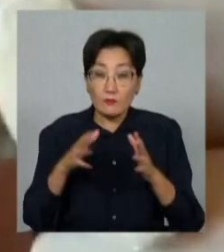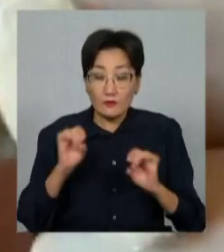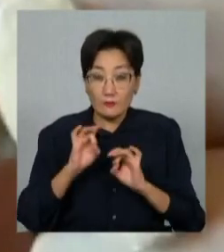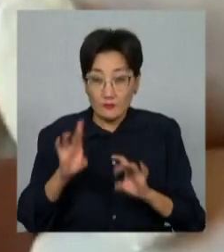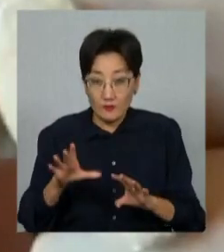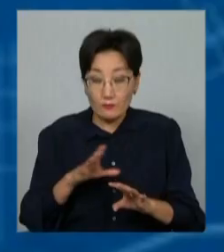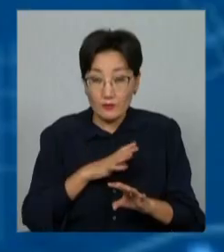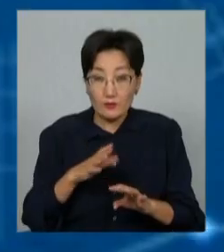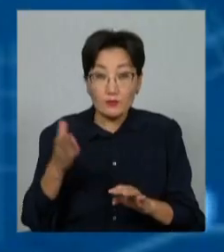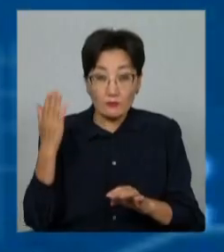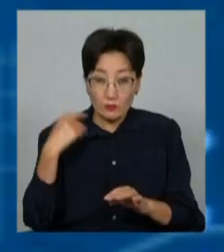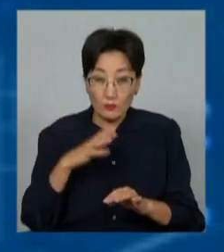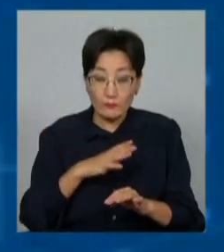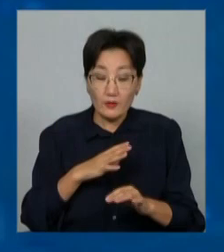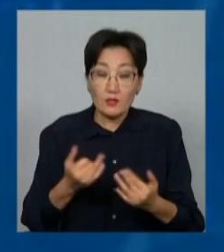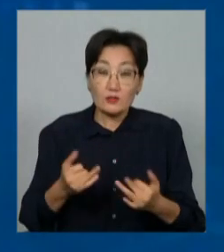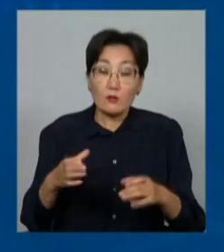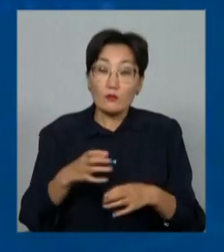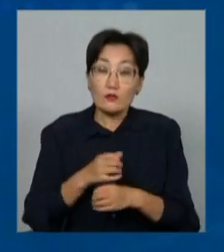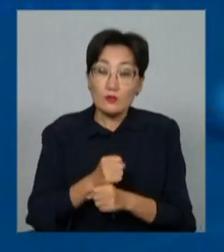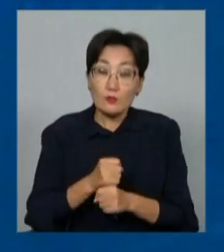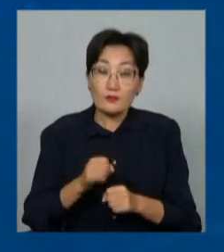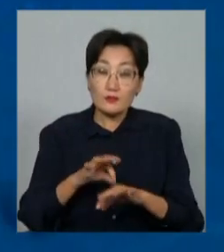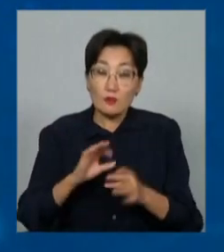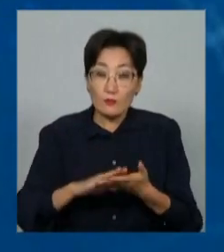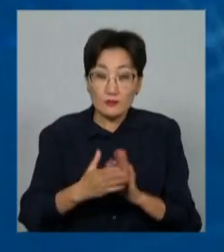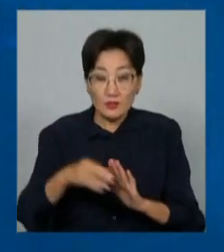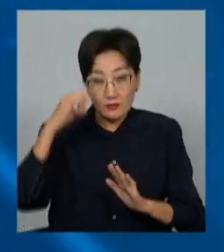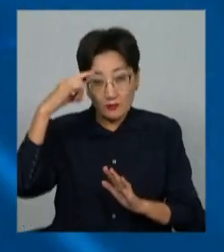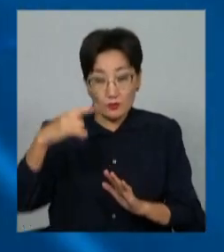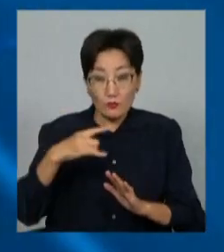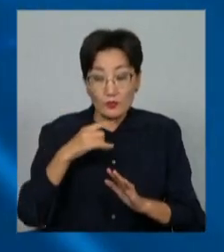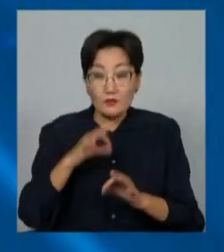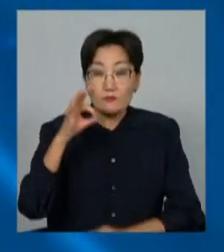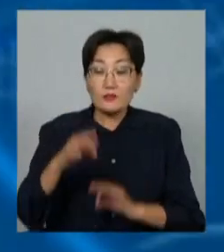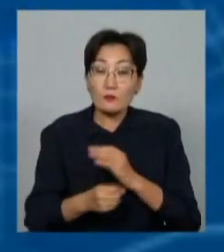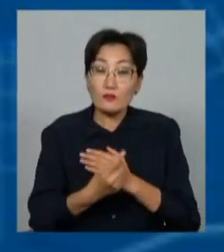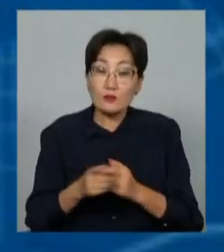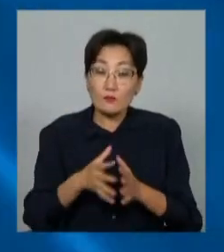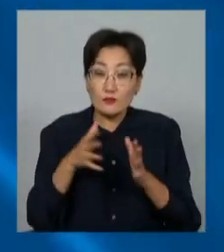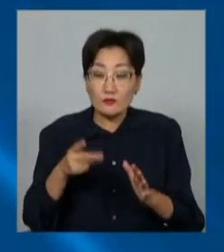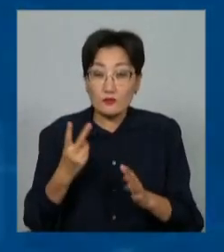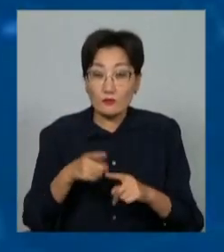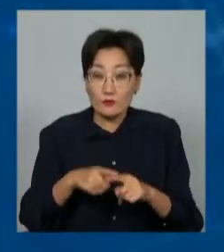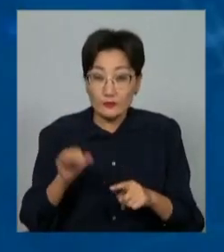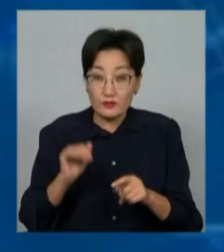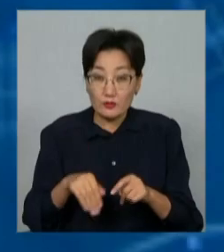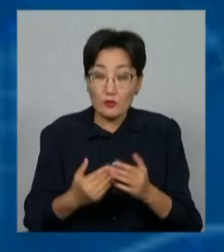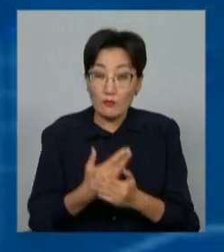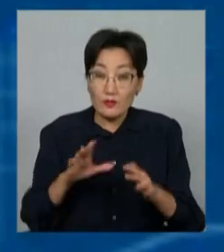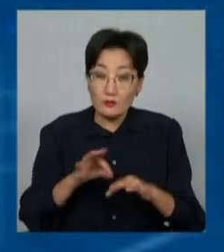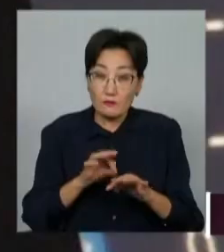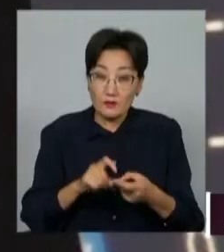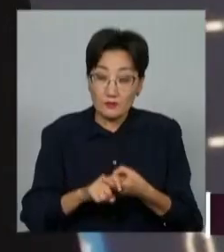давно. Ну а теперь коротко об эпидситуации в Казахстане. За сутки выявлено больше 2500 новых